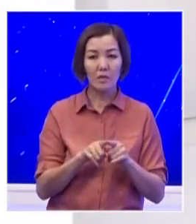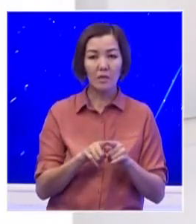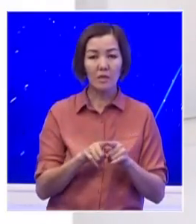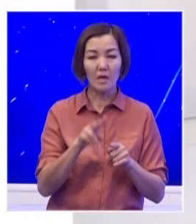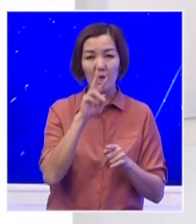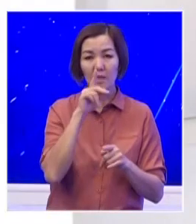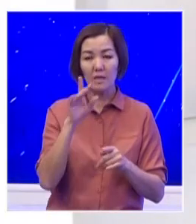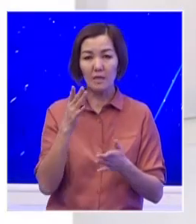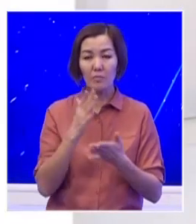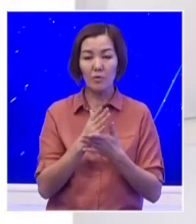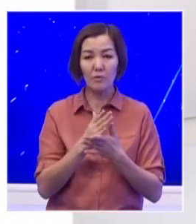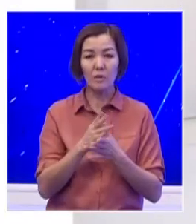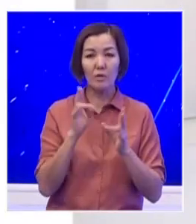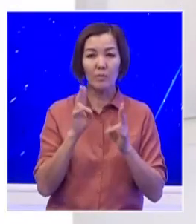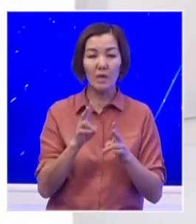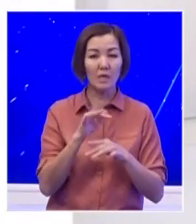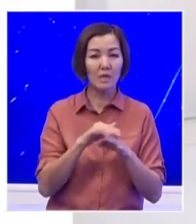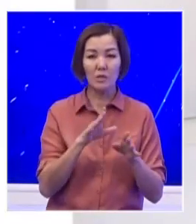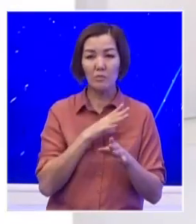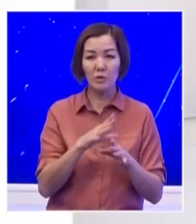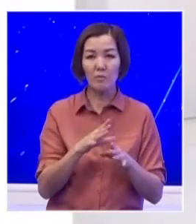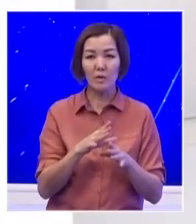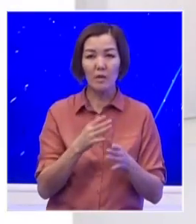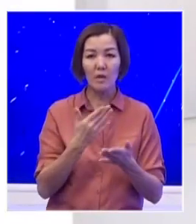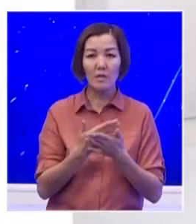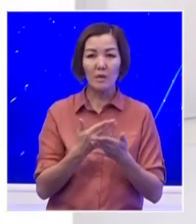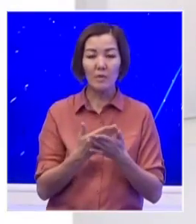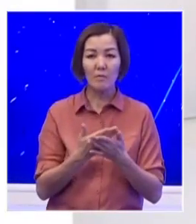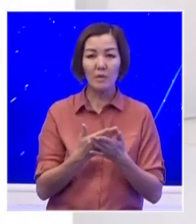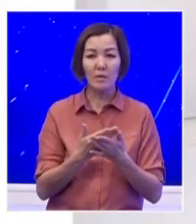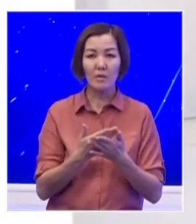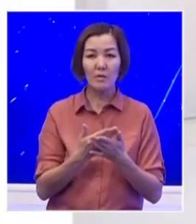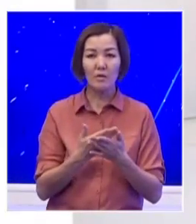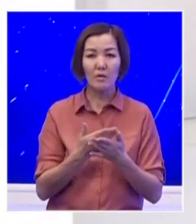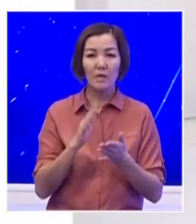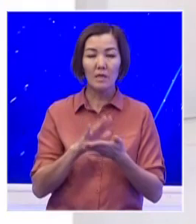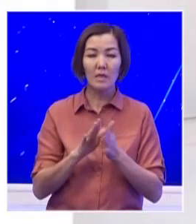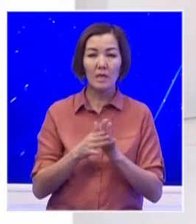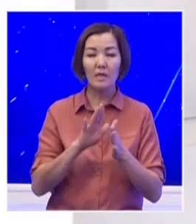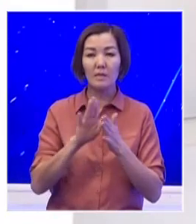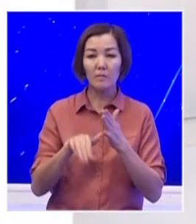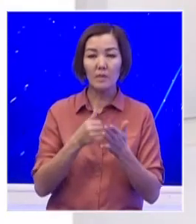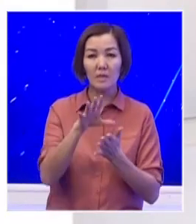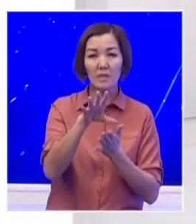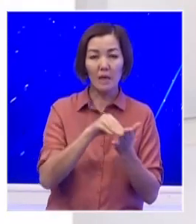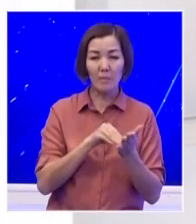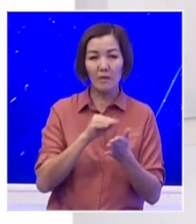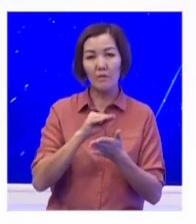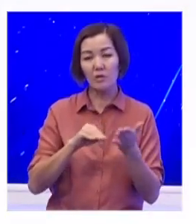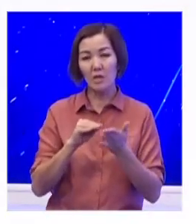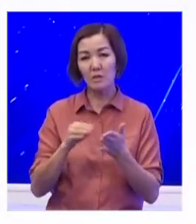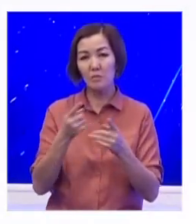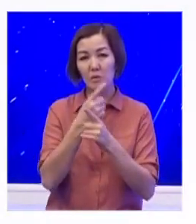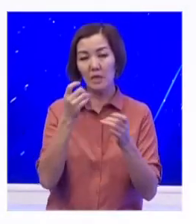жататын әріптестеріміз бар. Біреудің материалын, жаңа еңбегін оның келісімінсіз көшіріп, басып, көрсетіп жатады.